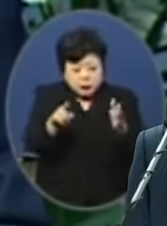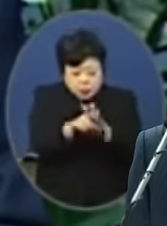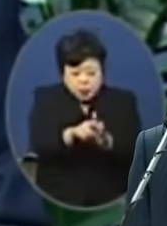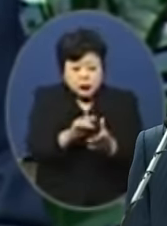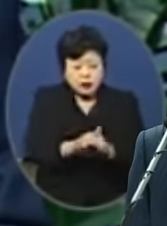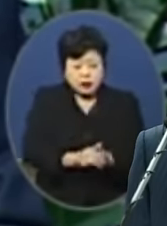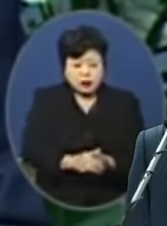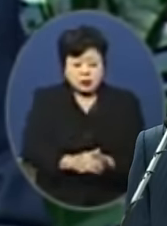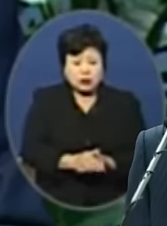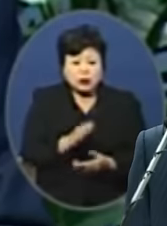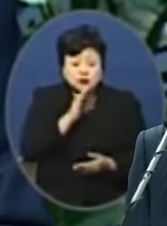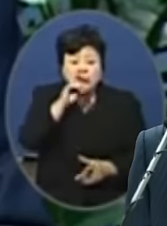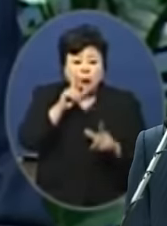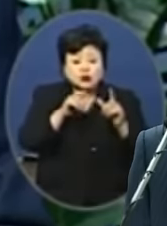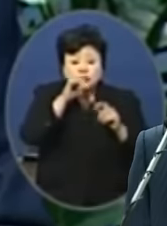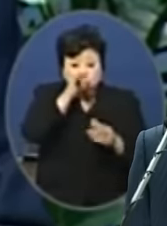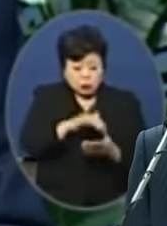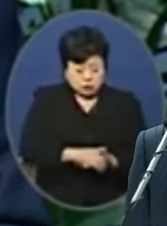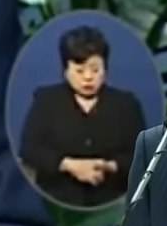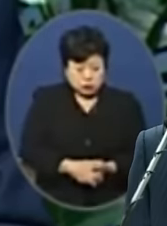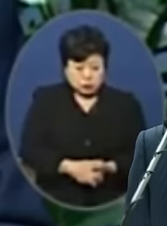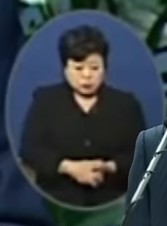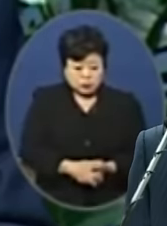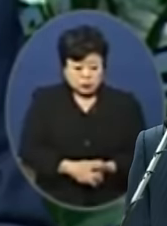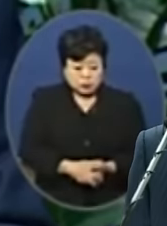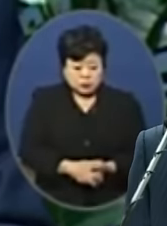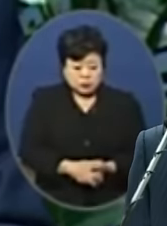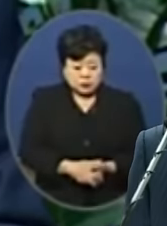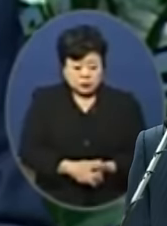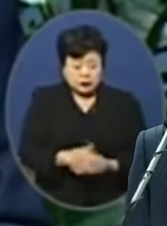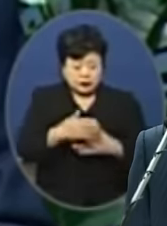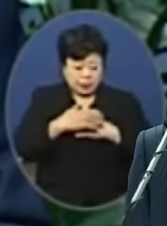믿음이라는 것은 실상이 있어야 되는 것입니다. 내가